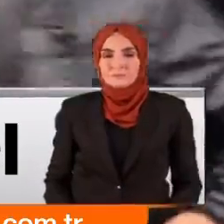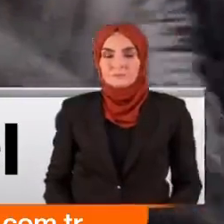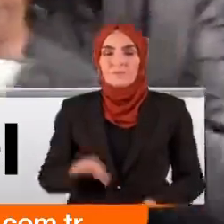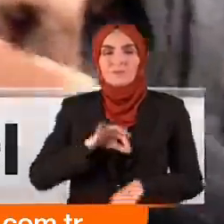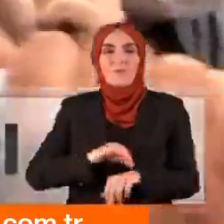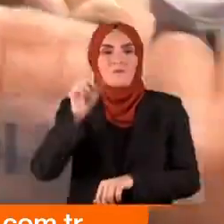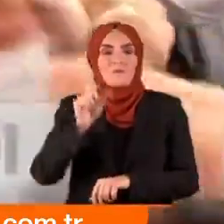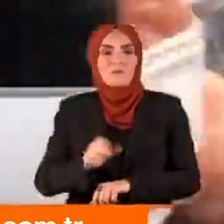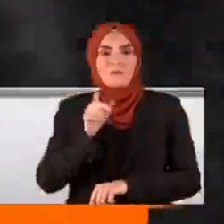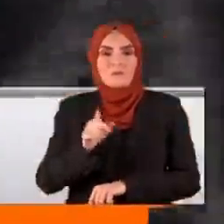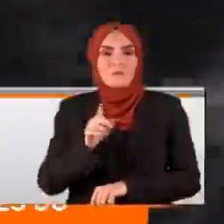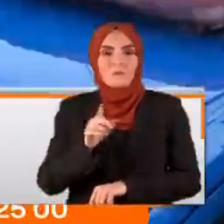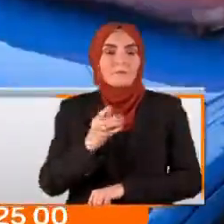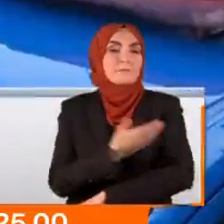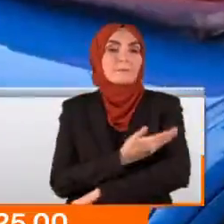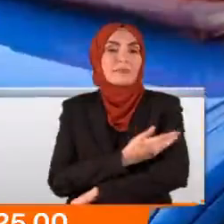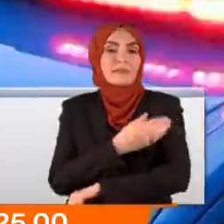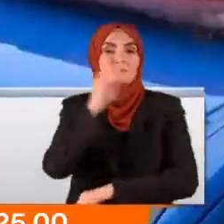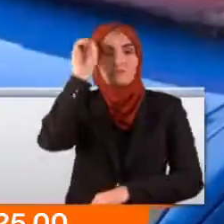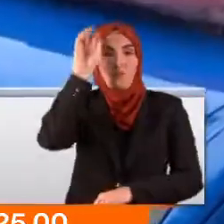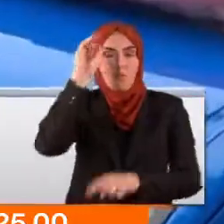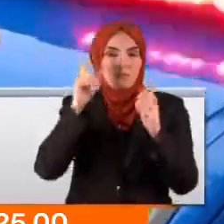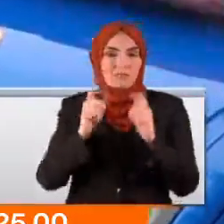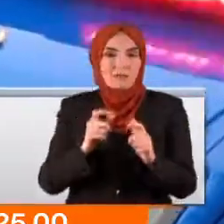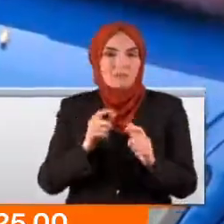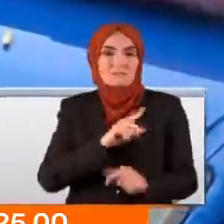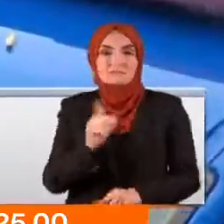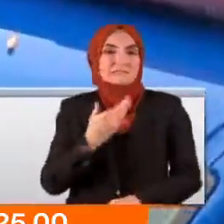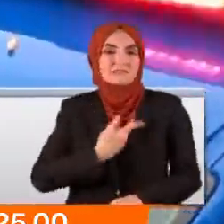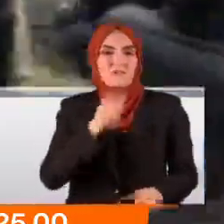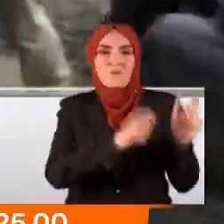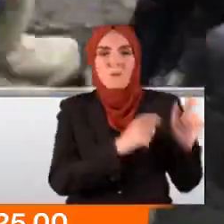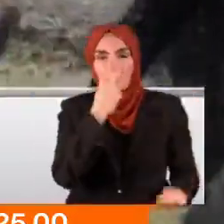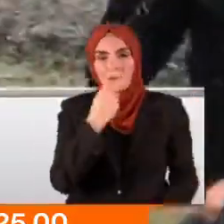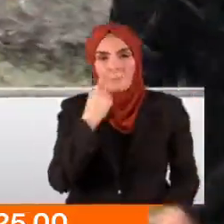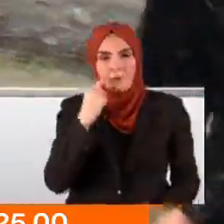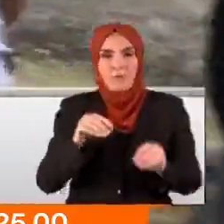Doktor Şen, memleketi Zonguldak'ta sevenlerinin gözyaşları arasında toprağa verildi.